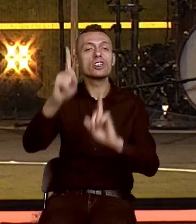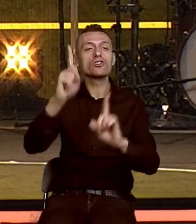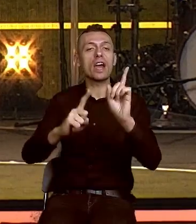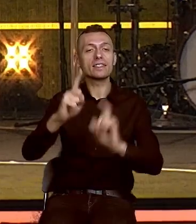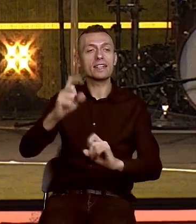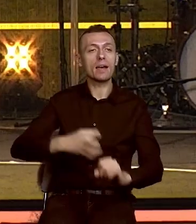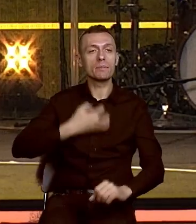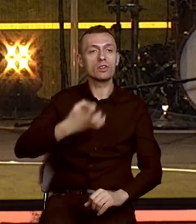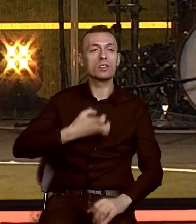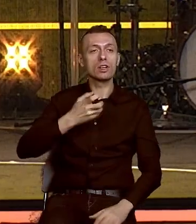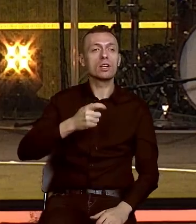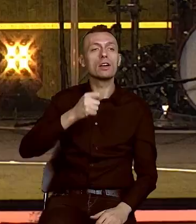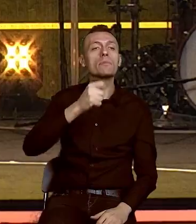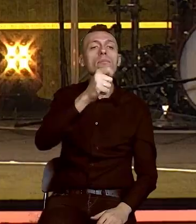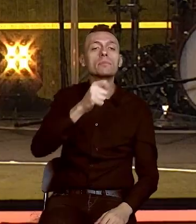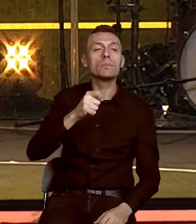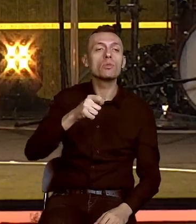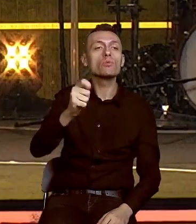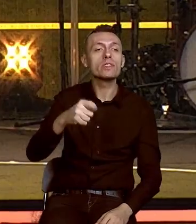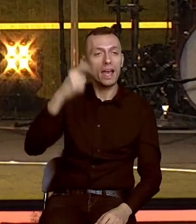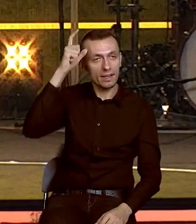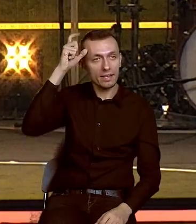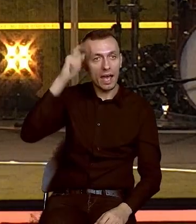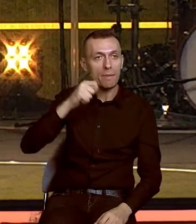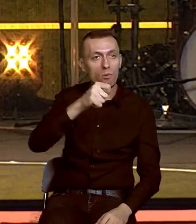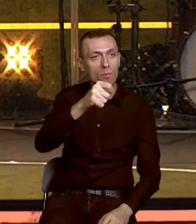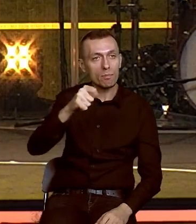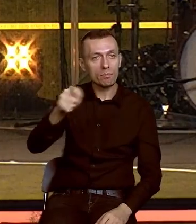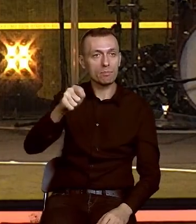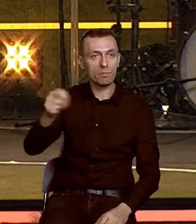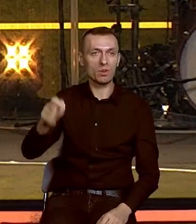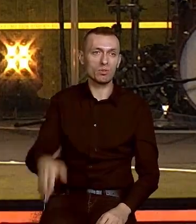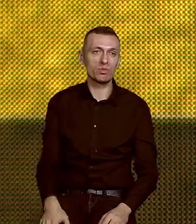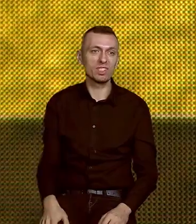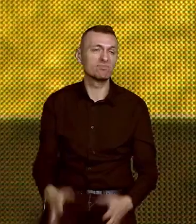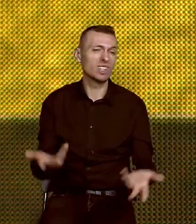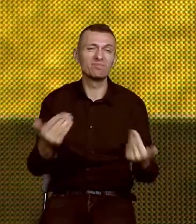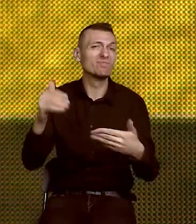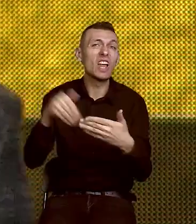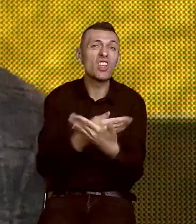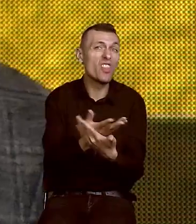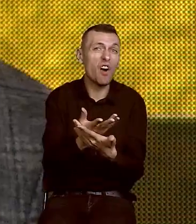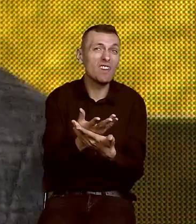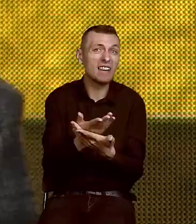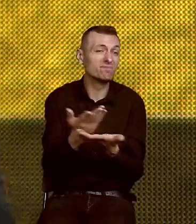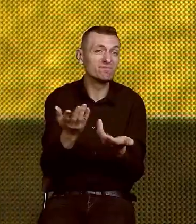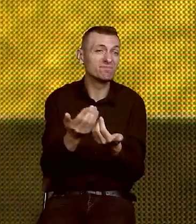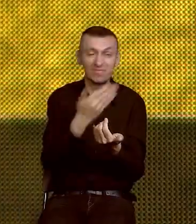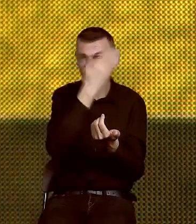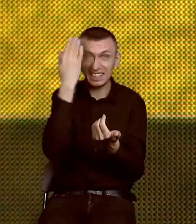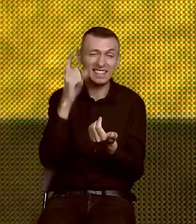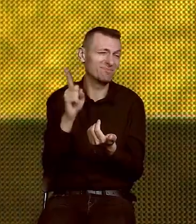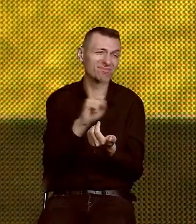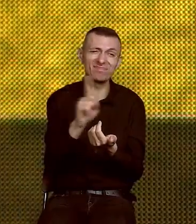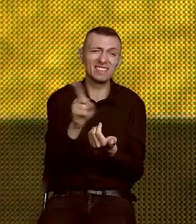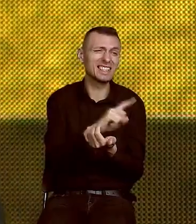i dla większości z nas absolutnie. Pokusa nie jest niczym nowym i nieznanym. Pokusa